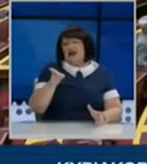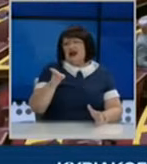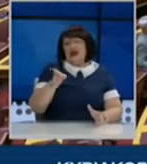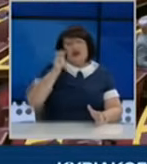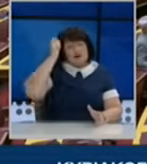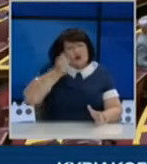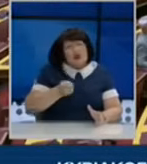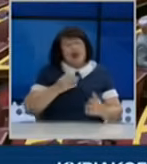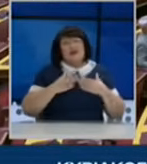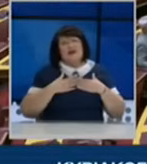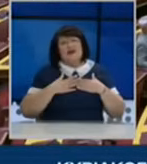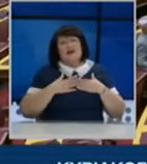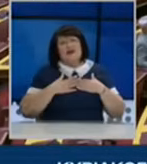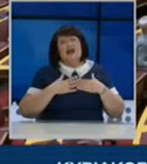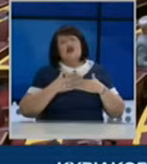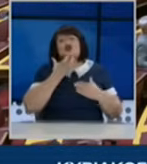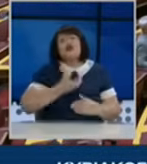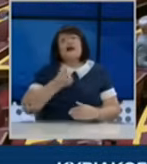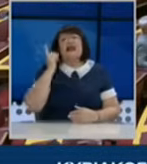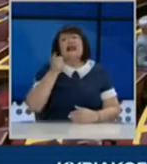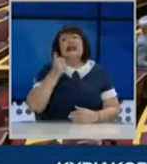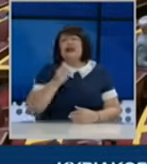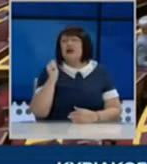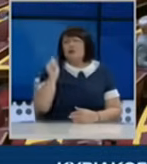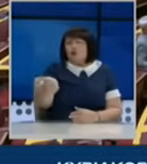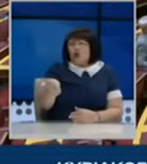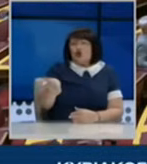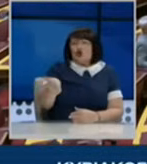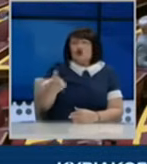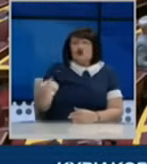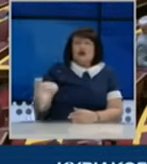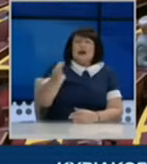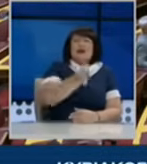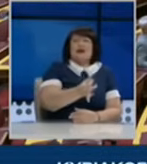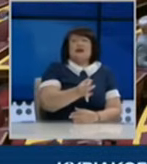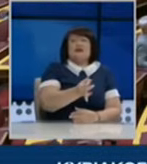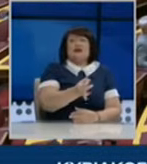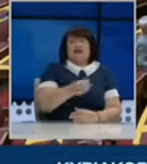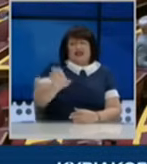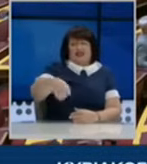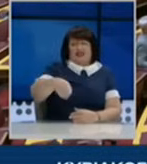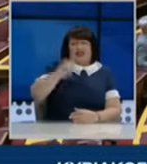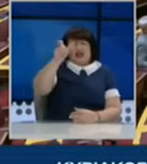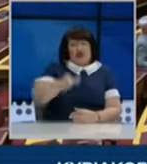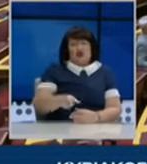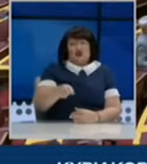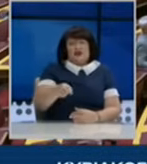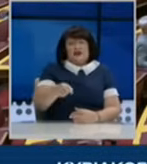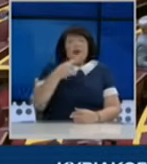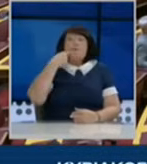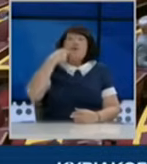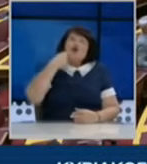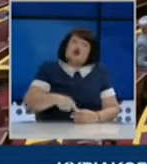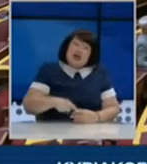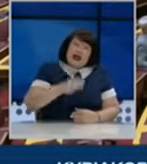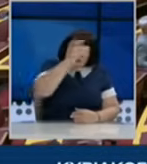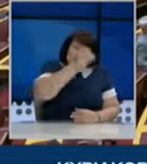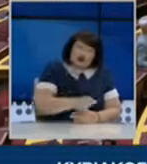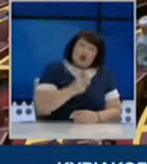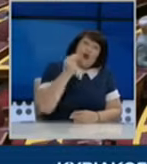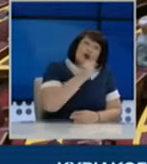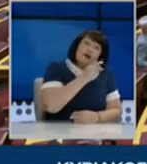παραδεχτεί. Έκανε σοβαρή κριτική. Εσείς μόνο σας είπατε τώρα κάτι εξευτελιστικό για σας. Συγγνώμη, ότι συγγνώμη. Προσβάλλετε τον